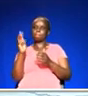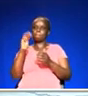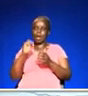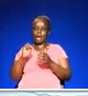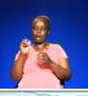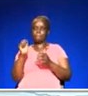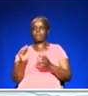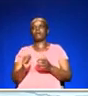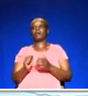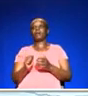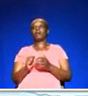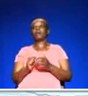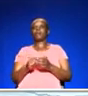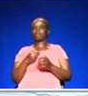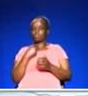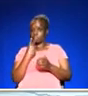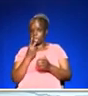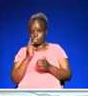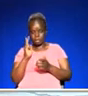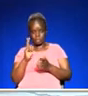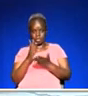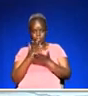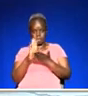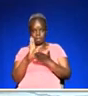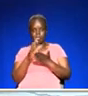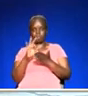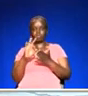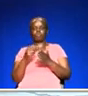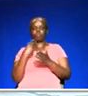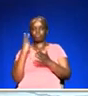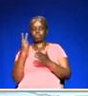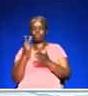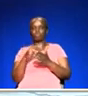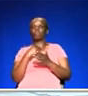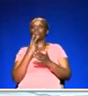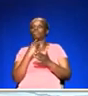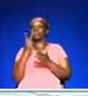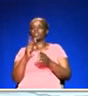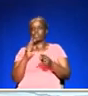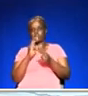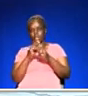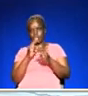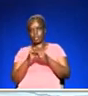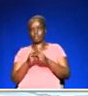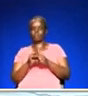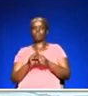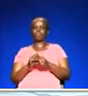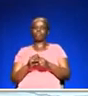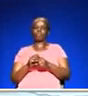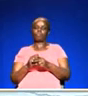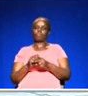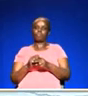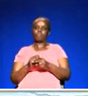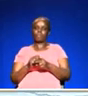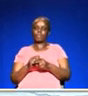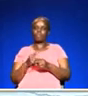mama. Utapata kuwa hiyo ni sehemu ya pili ya kipashio ambayo inaitwa silabi. Lugha inaanza